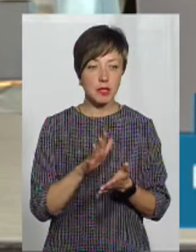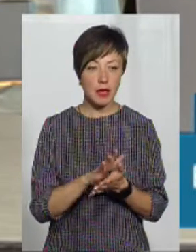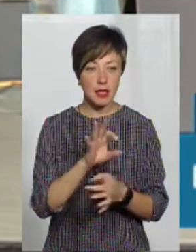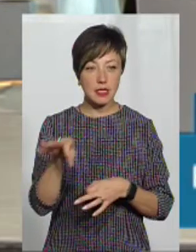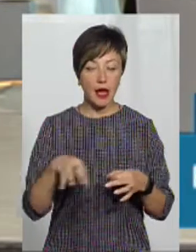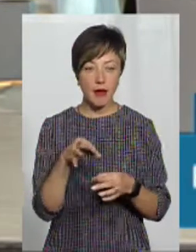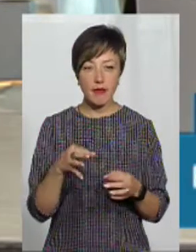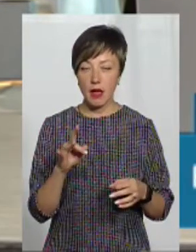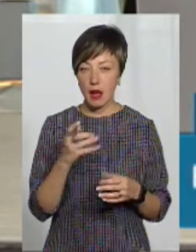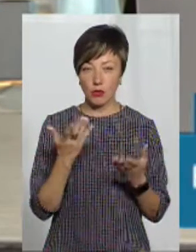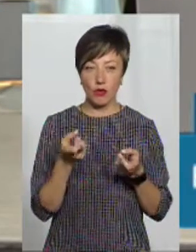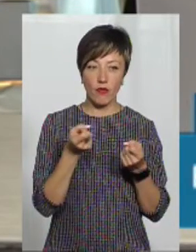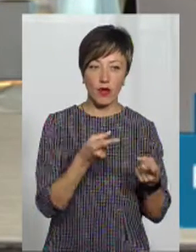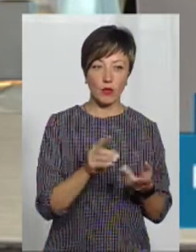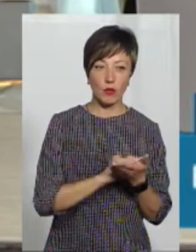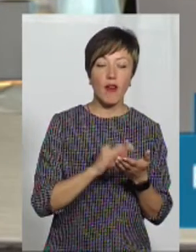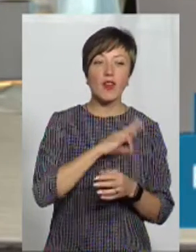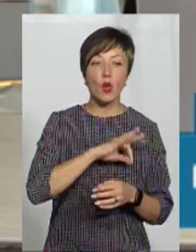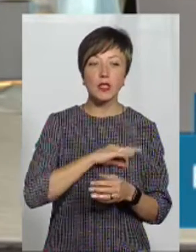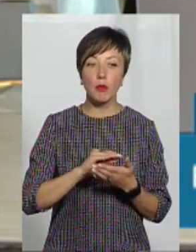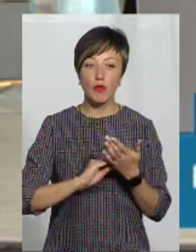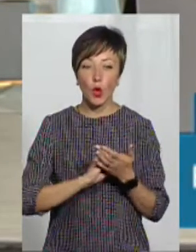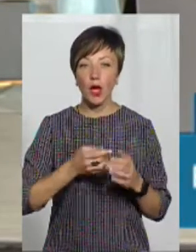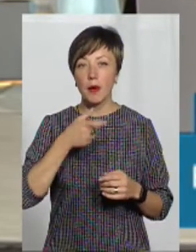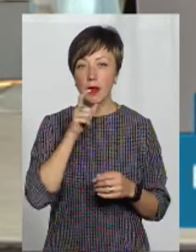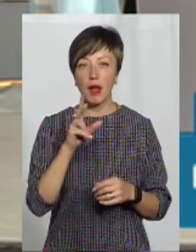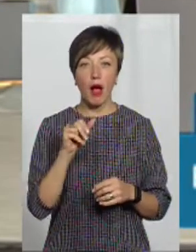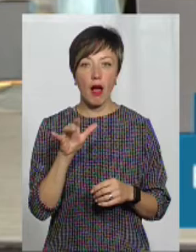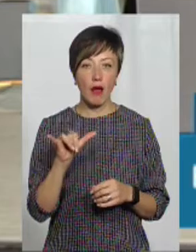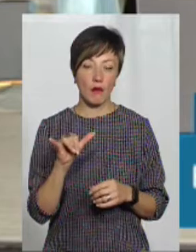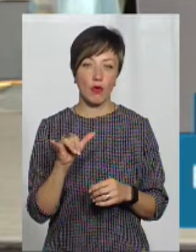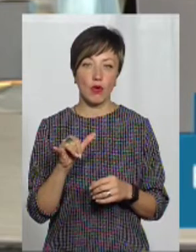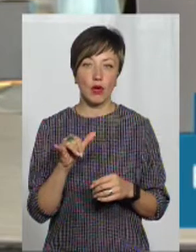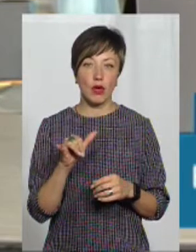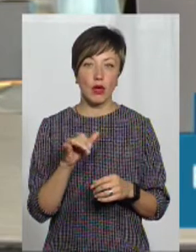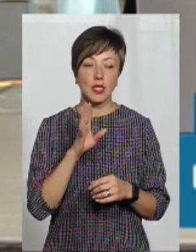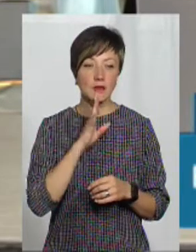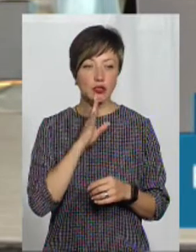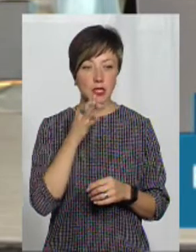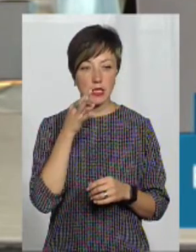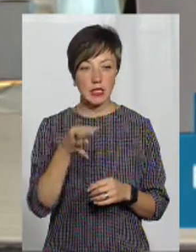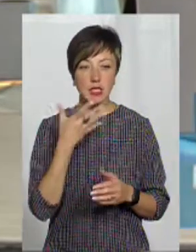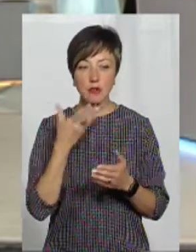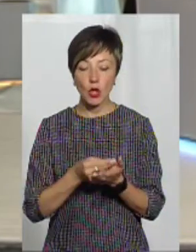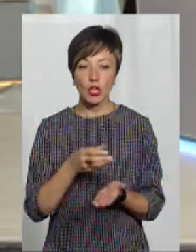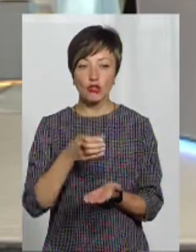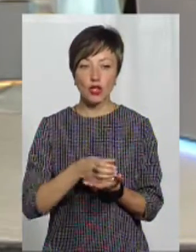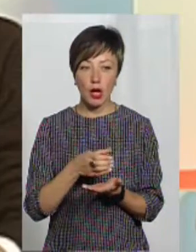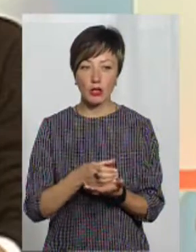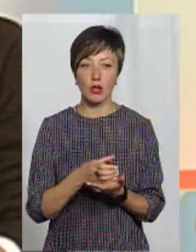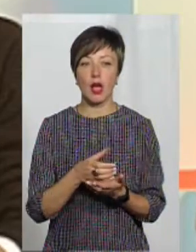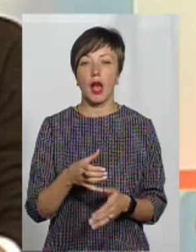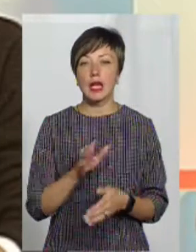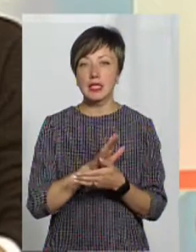раз, якщо його можна використати там повторно. Пити каву, як сказала в сюжеті дівчина, з своїх чашок, ходити